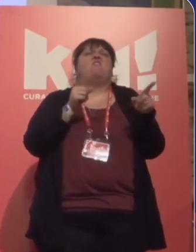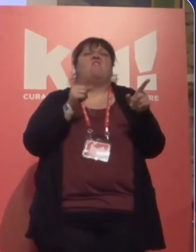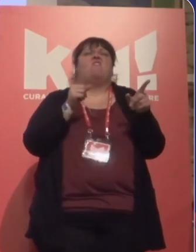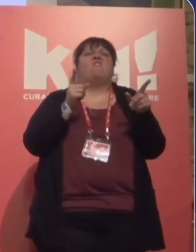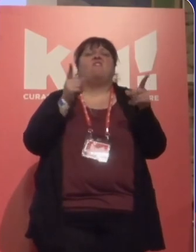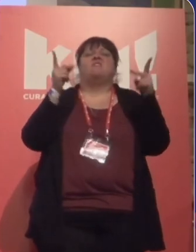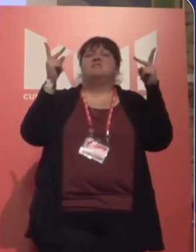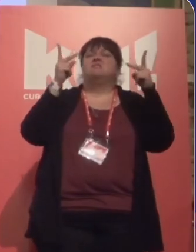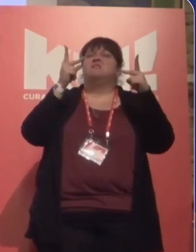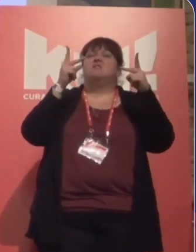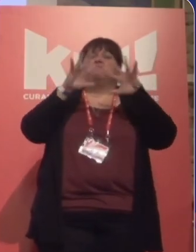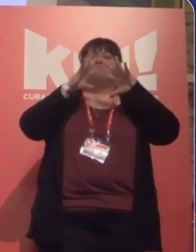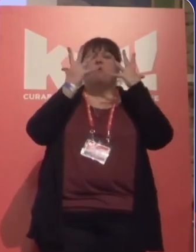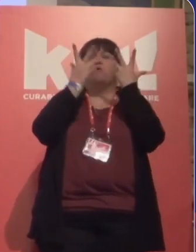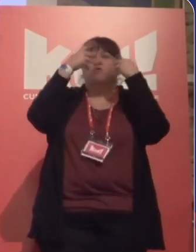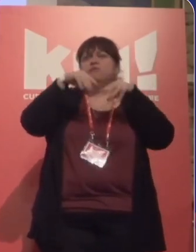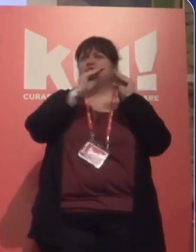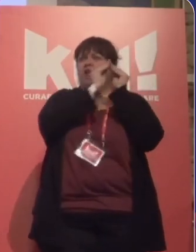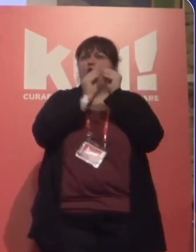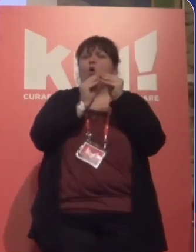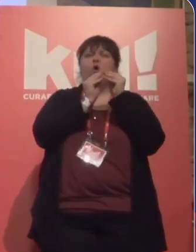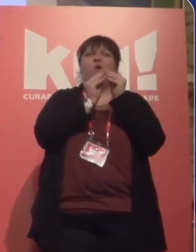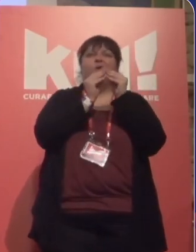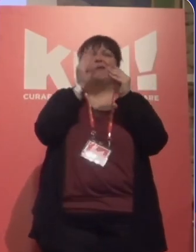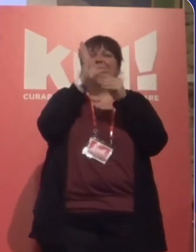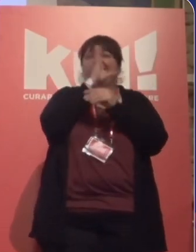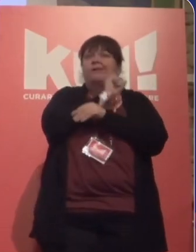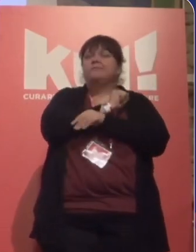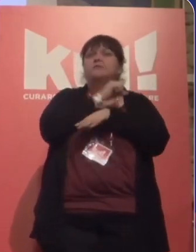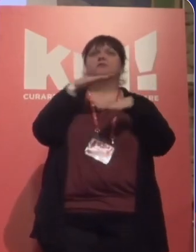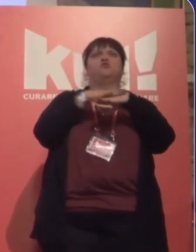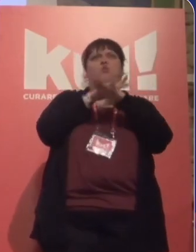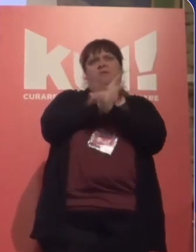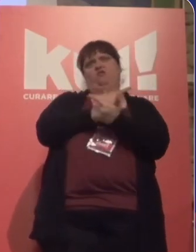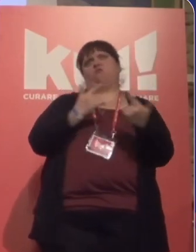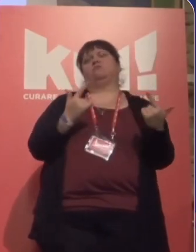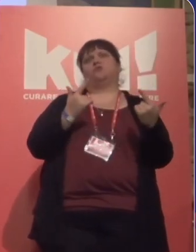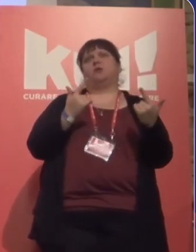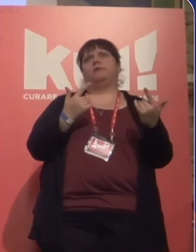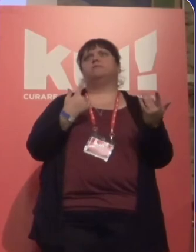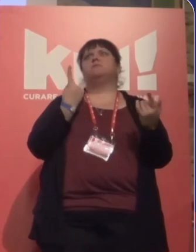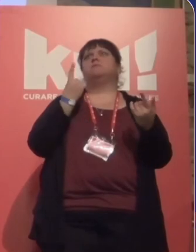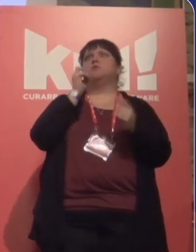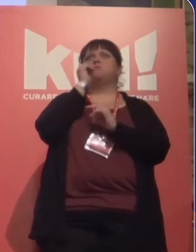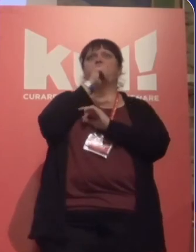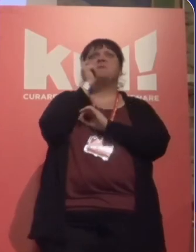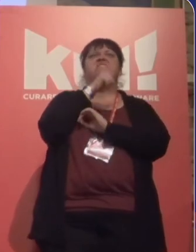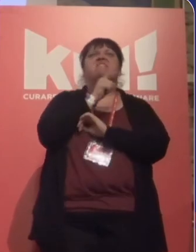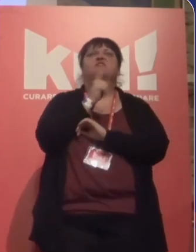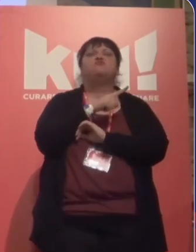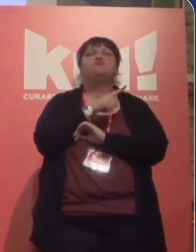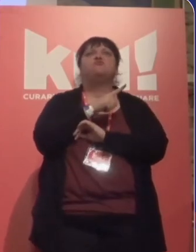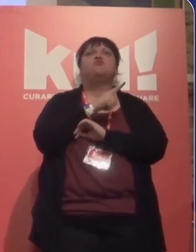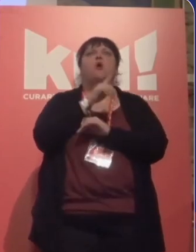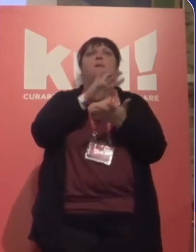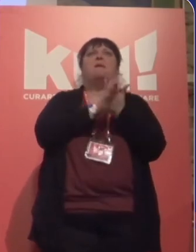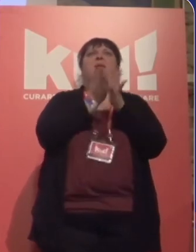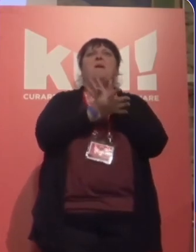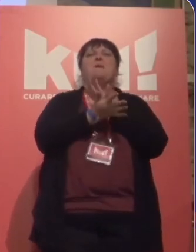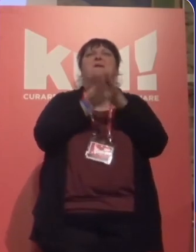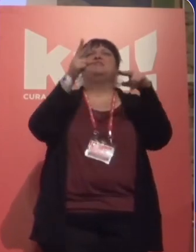andava il mondo in un pomeriggio il patto di stabilità è stato sospeso perché scoppiata la